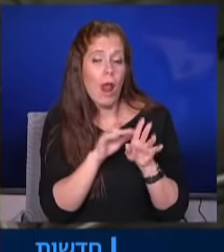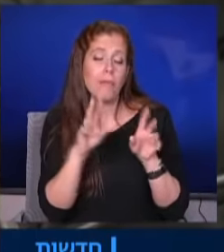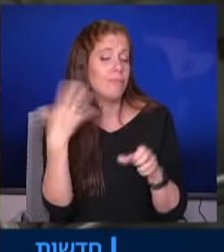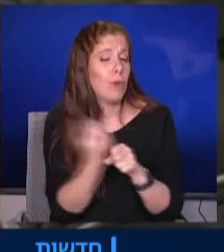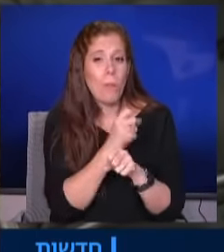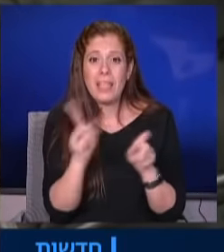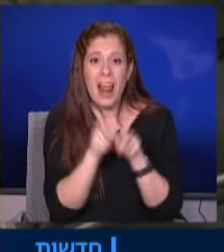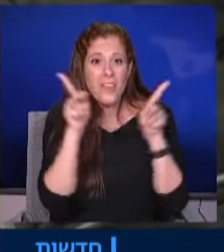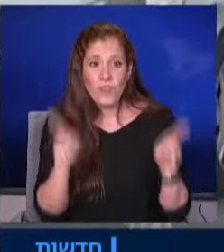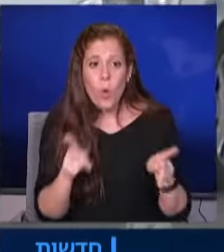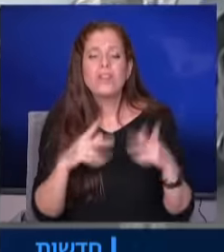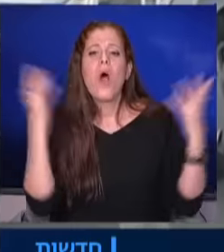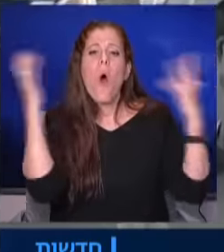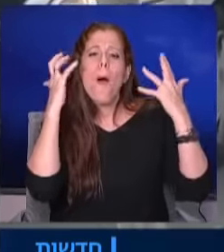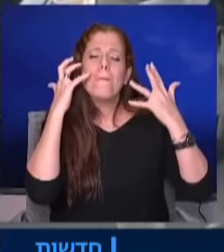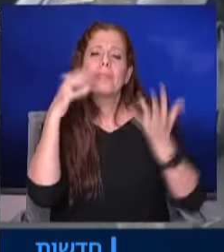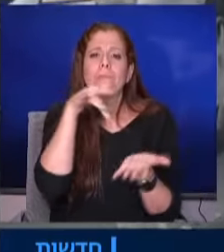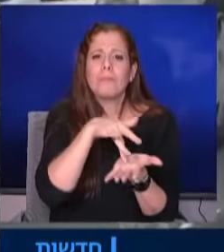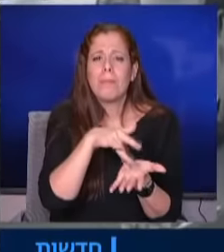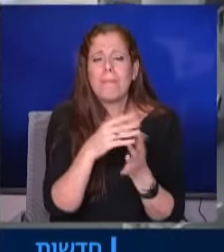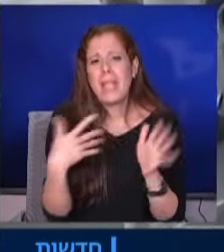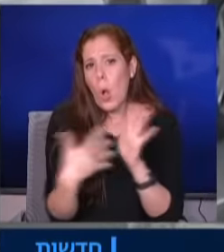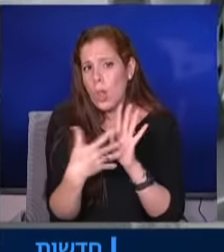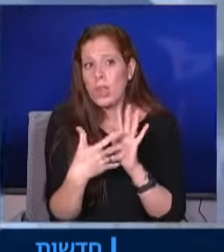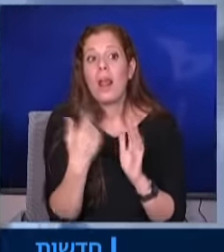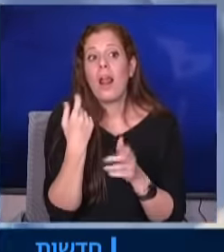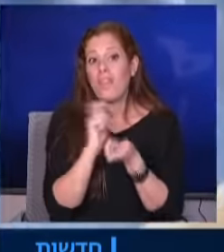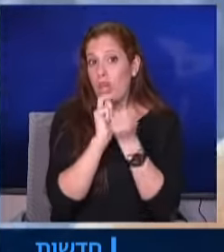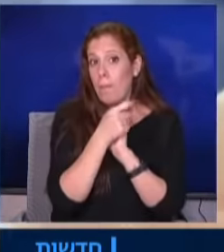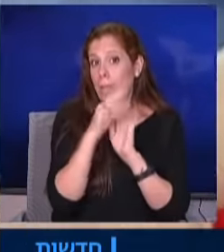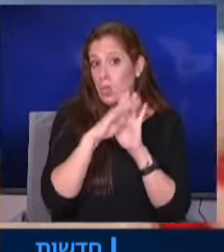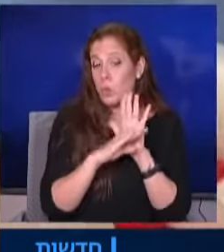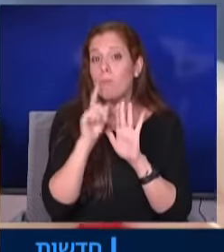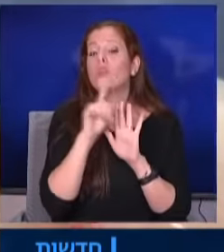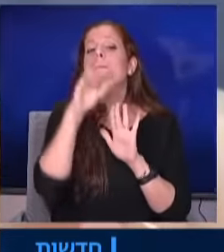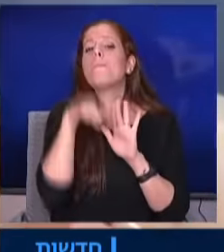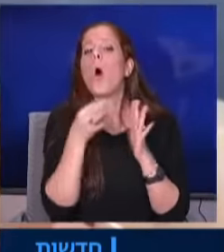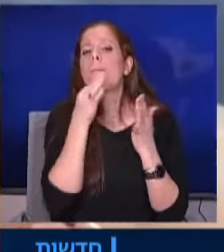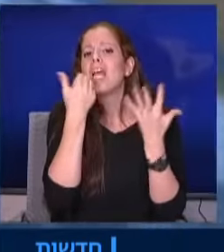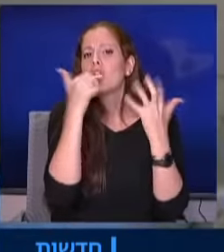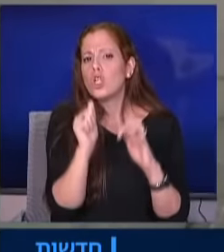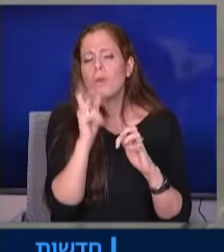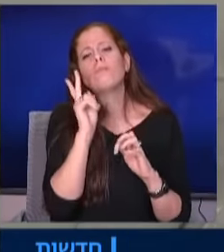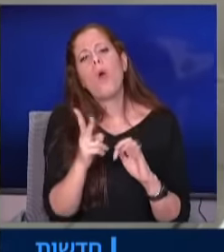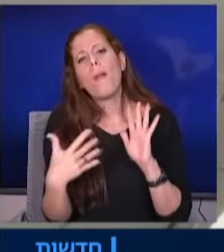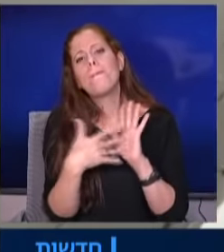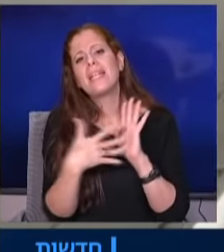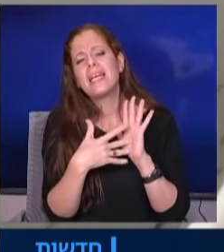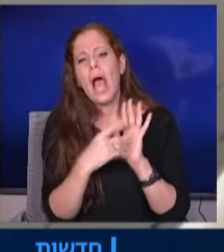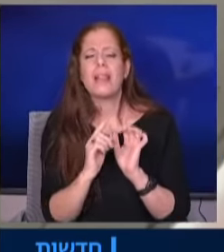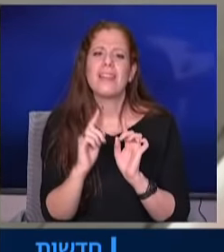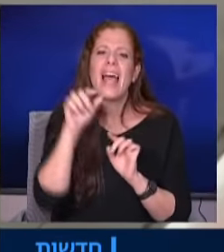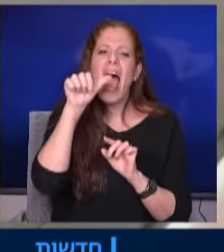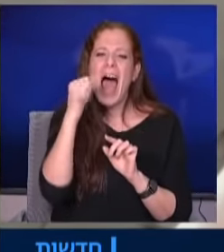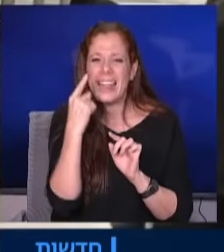העומס במתחמי הבדיקות. לפי שינוי המדיניות האחרון, מי שנמצא מתחת לגיל 60 יכול להסתפק בבדיקת אנטיגן ביתית,